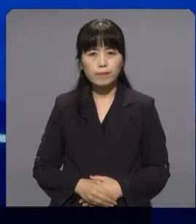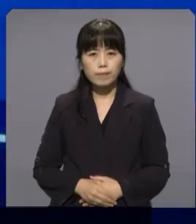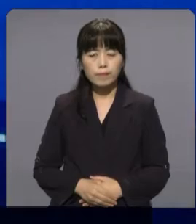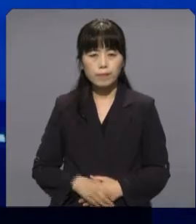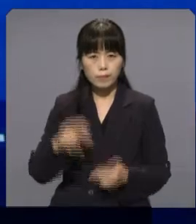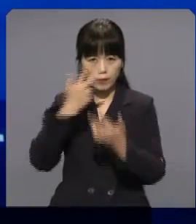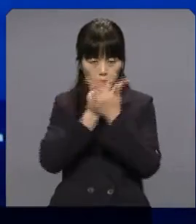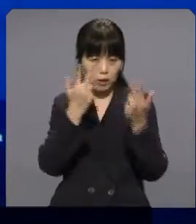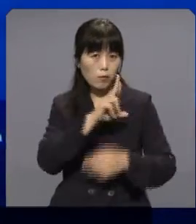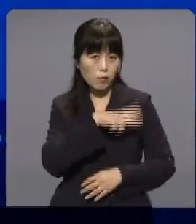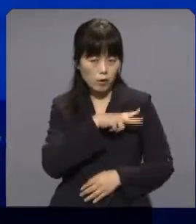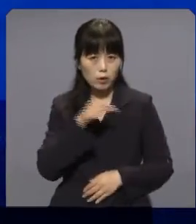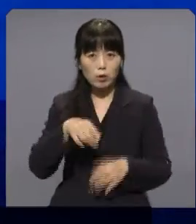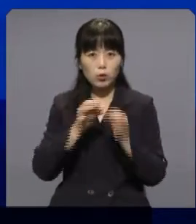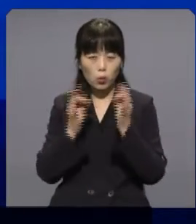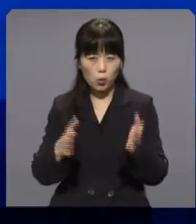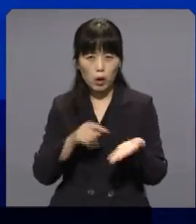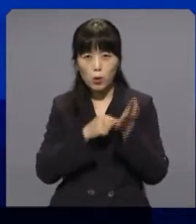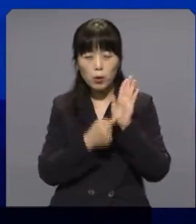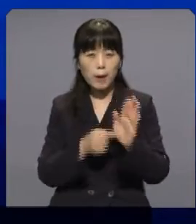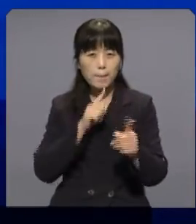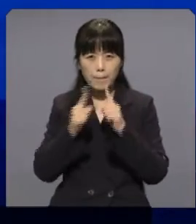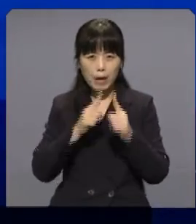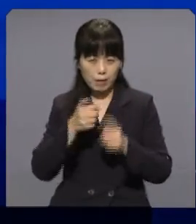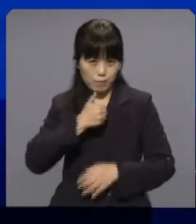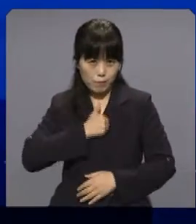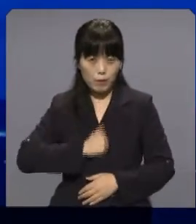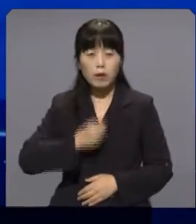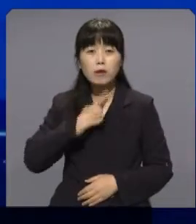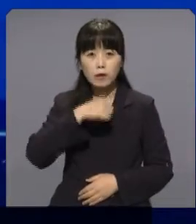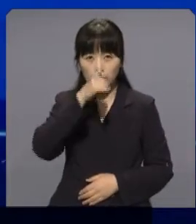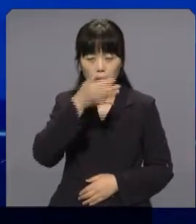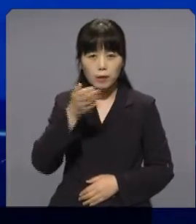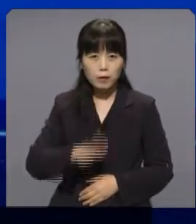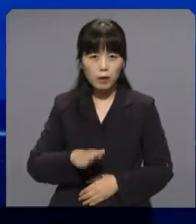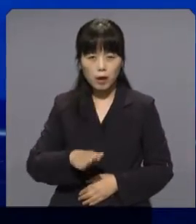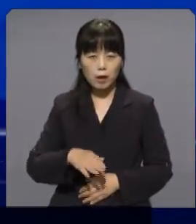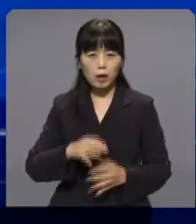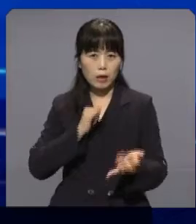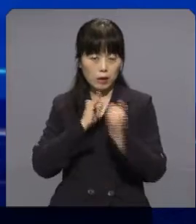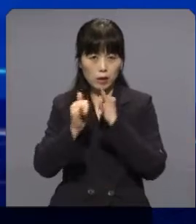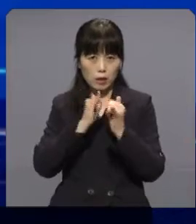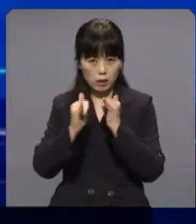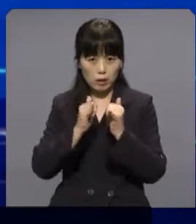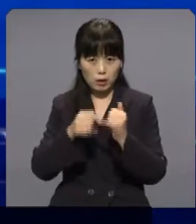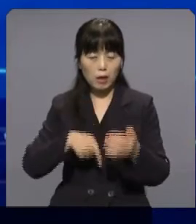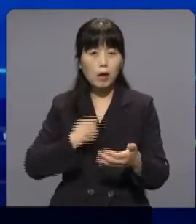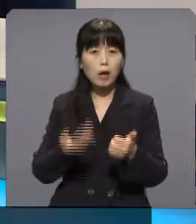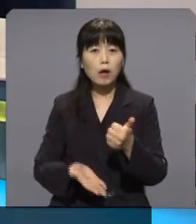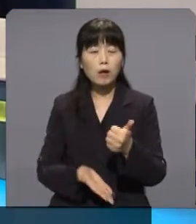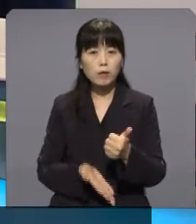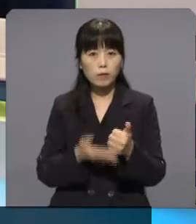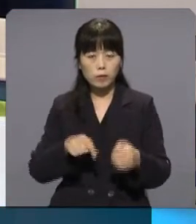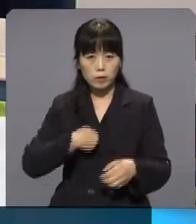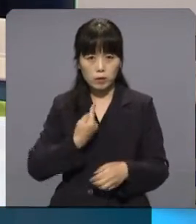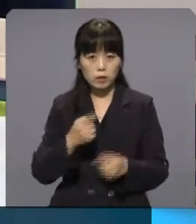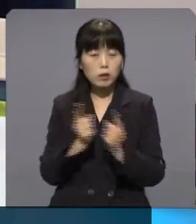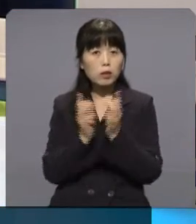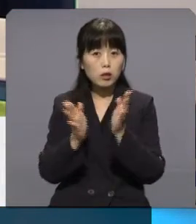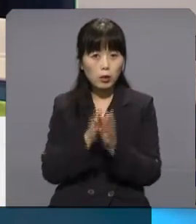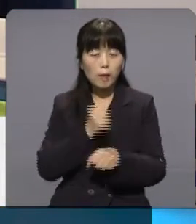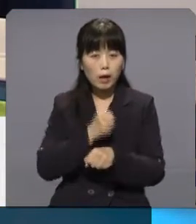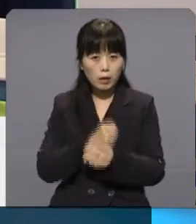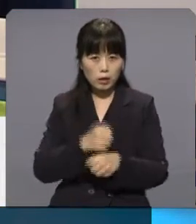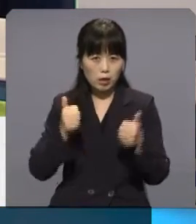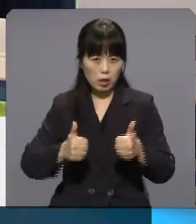네, 이재명 의원이 그동안 공개적인 발언을 좀 자제했는데요. 전격적으로 기자간담회를 자청해서 한 이유 뭐라고 보셨어요?